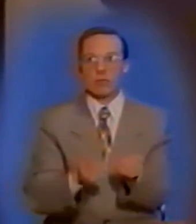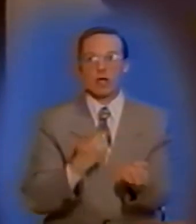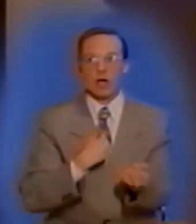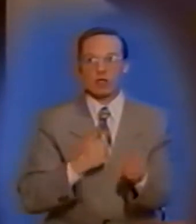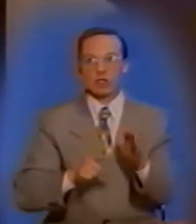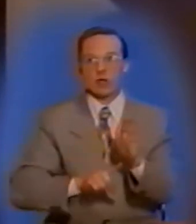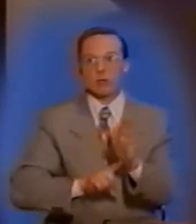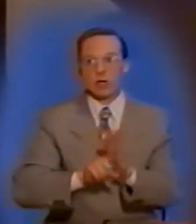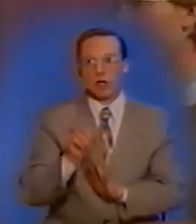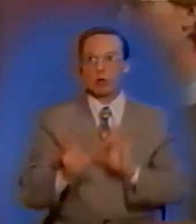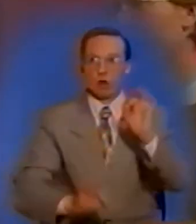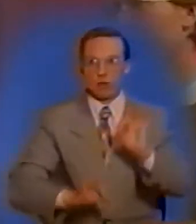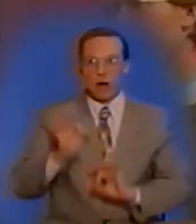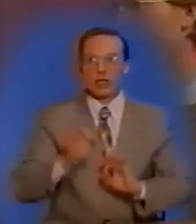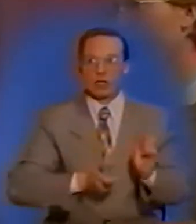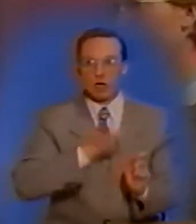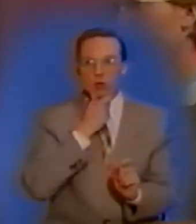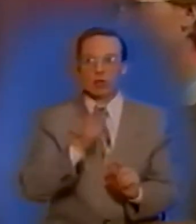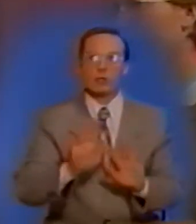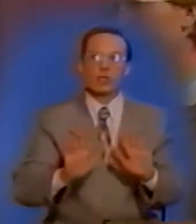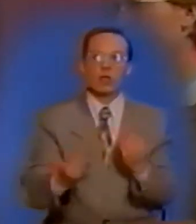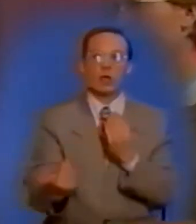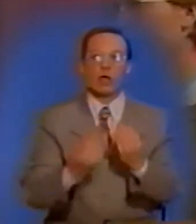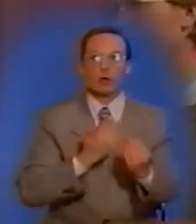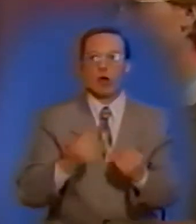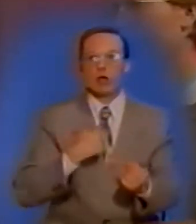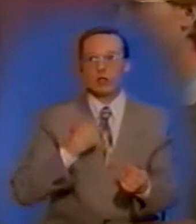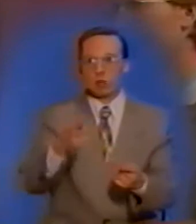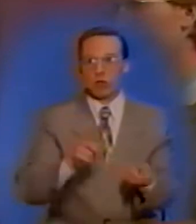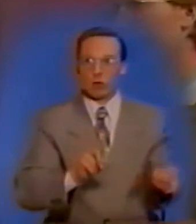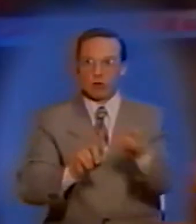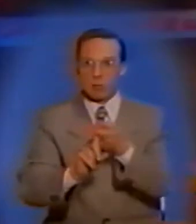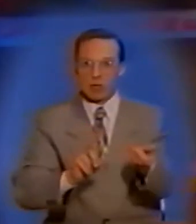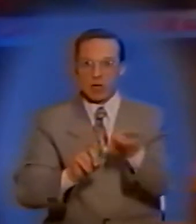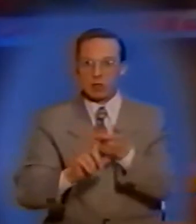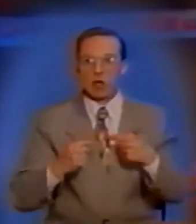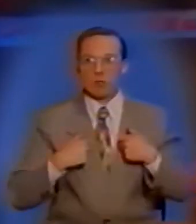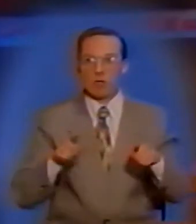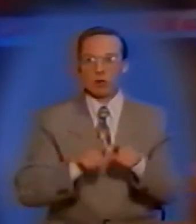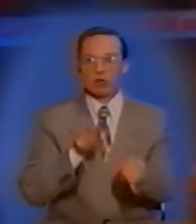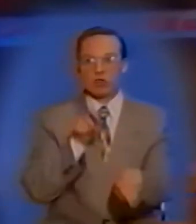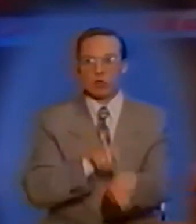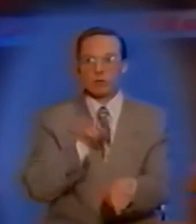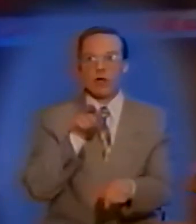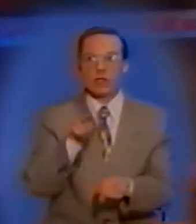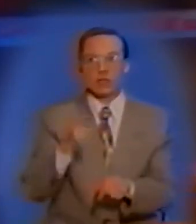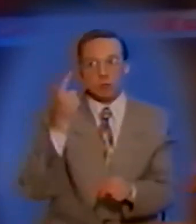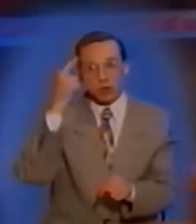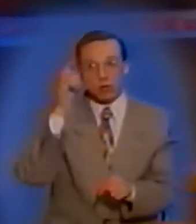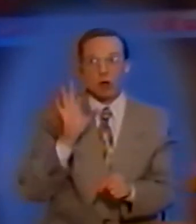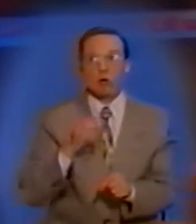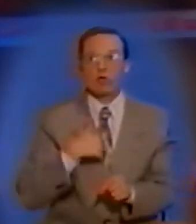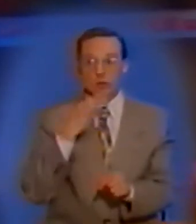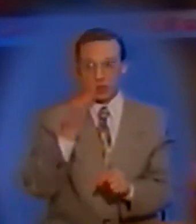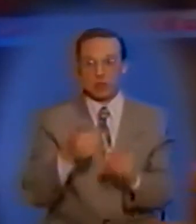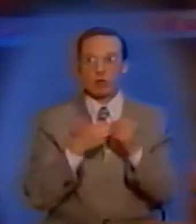pradėjau normaliai reaguoti. Tai jiems kažkaip atrodo, kad aš prie jų kabinėsios. Man toks jausmas būdavo, kad jie tai galvodavo. O aš